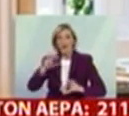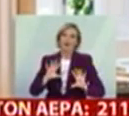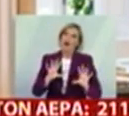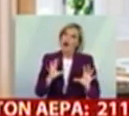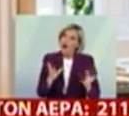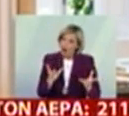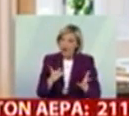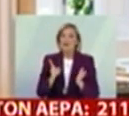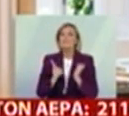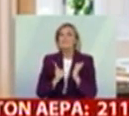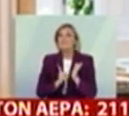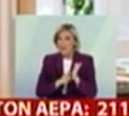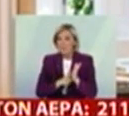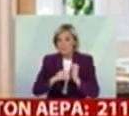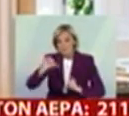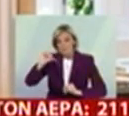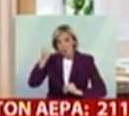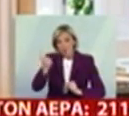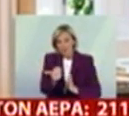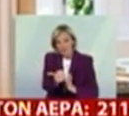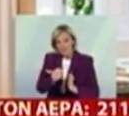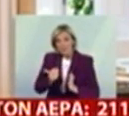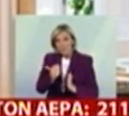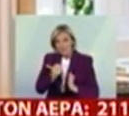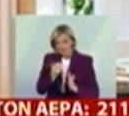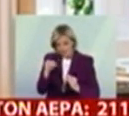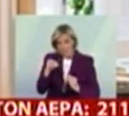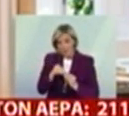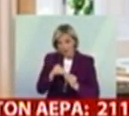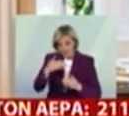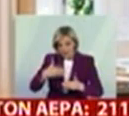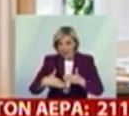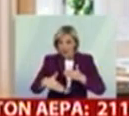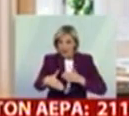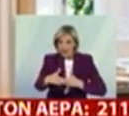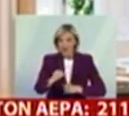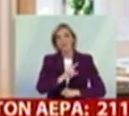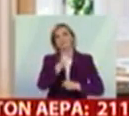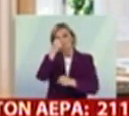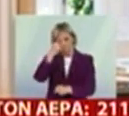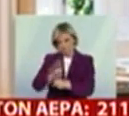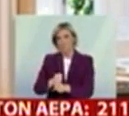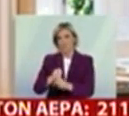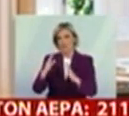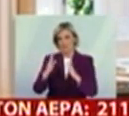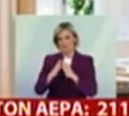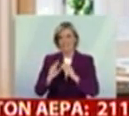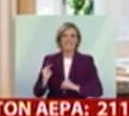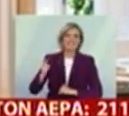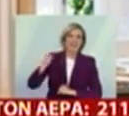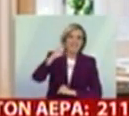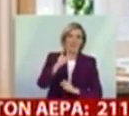δεν μειώσουν το ρεύμα και δεν επαναφέρουν τα δώρα Χριστουγέννων στους αξιούχους αλλά και στους δημοσίους υπαλλήλους, κύριε